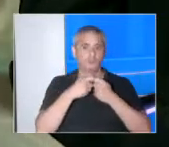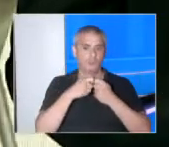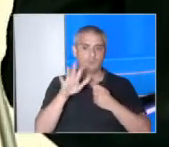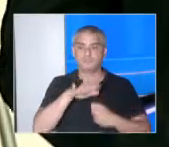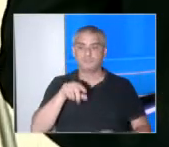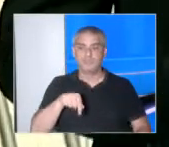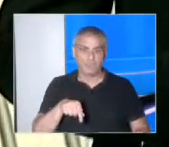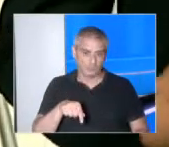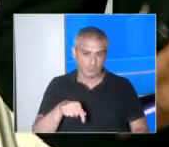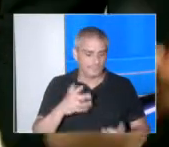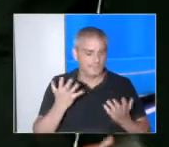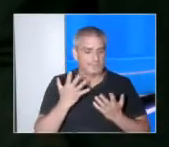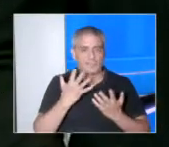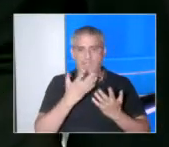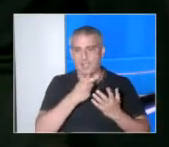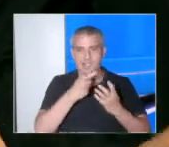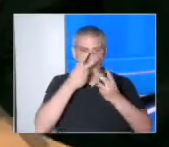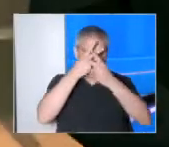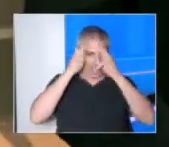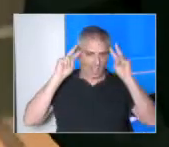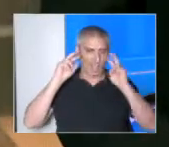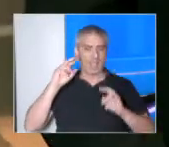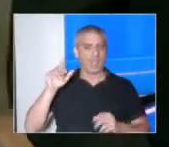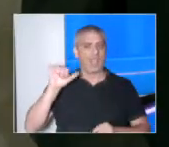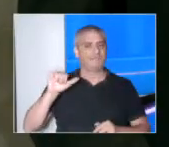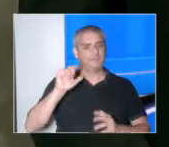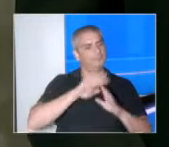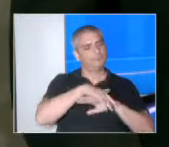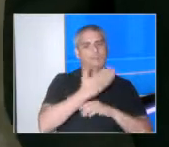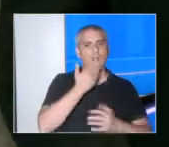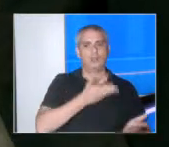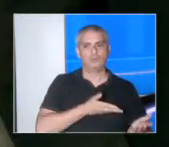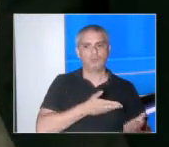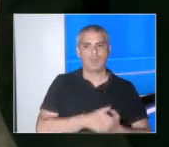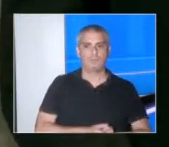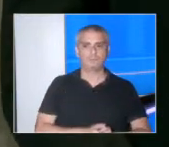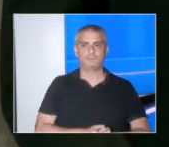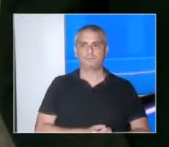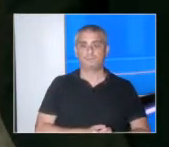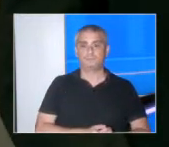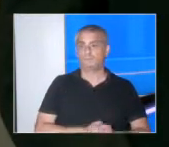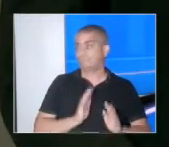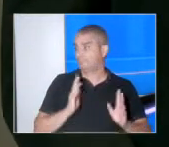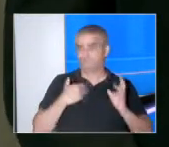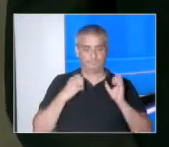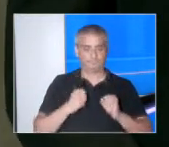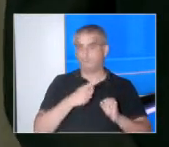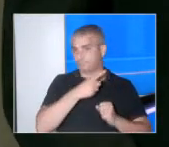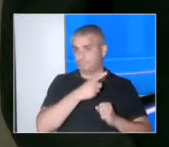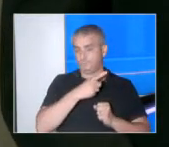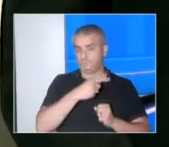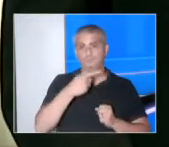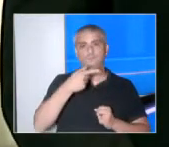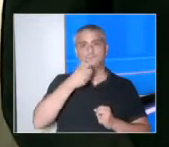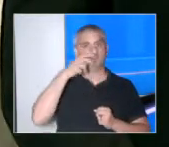למזרח התיכון. איך אפגניסטן משפיעה על ירושלים, במילים פשוטות? טוב, בלי שום ספק, ג'ו ביידן נמצא